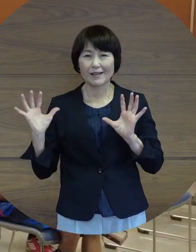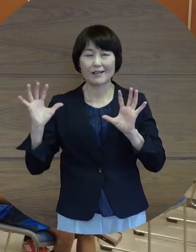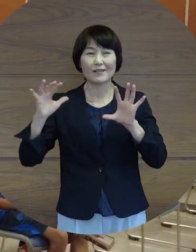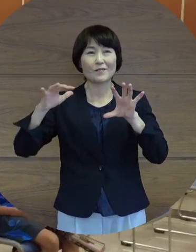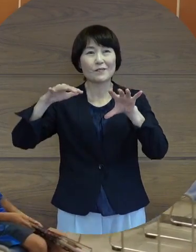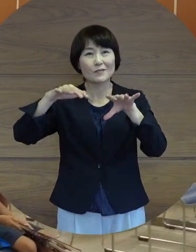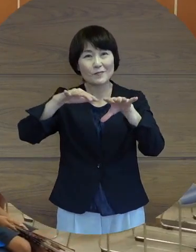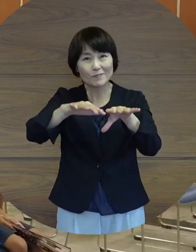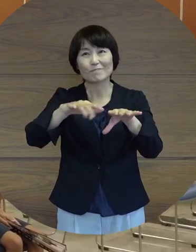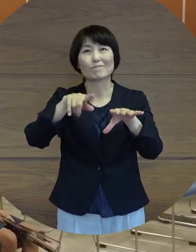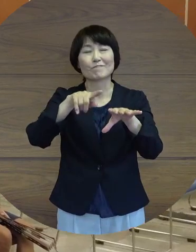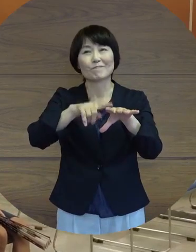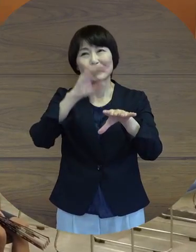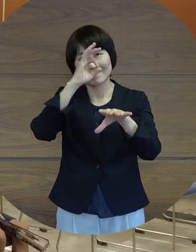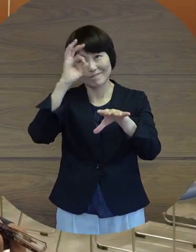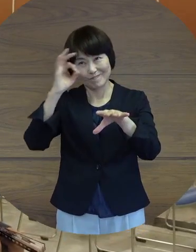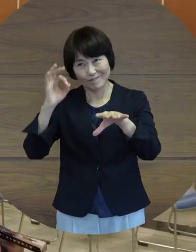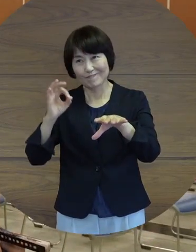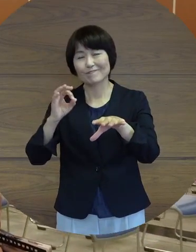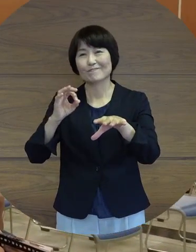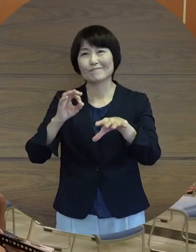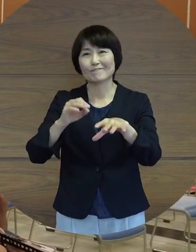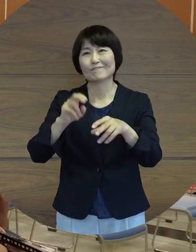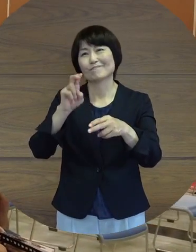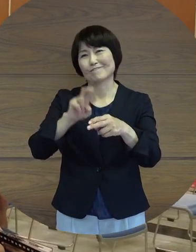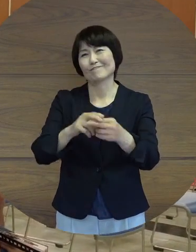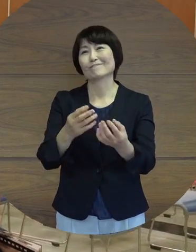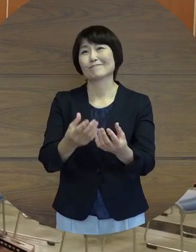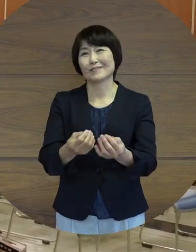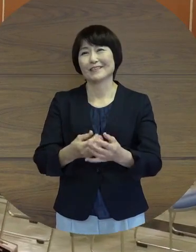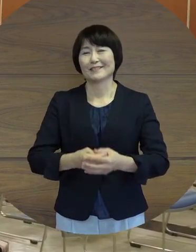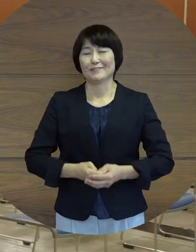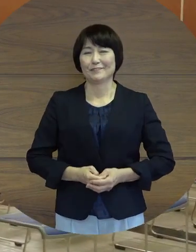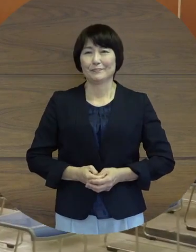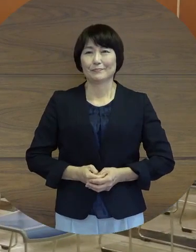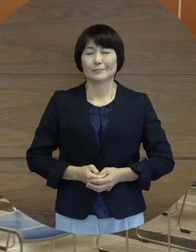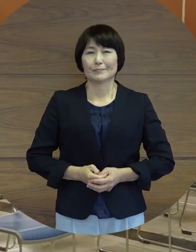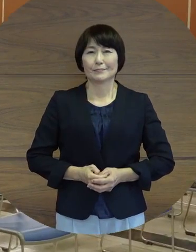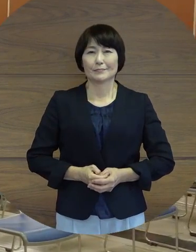方がパブリックビューイングに参加をしていただいたところです。